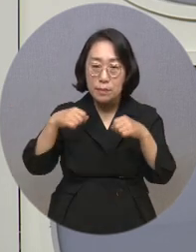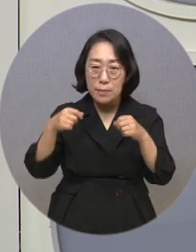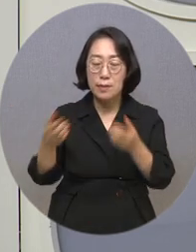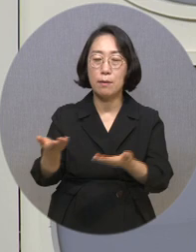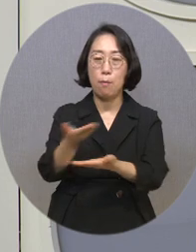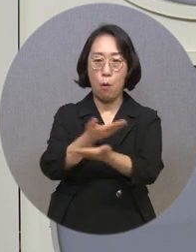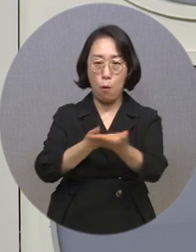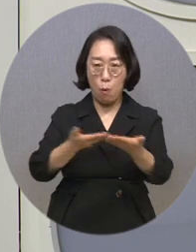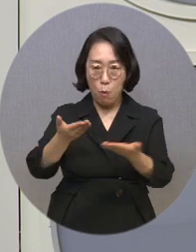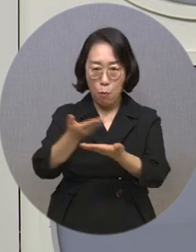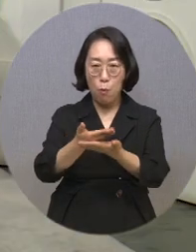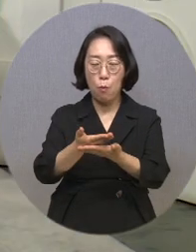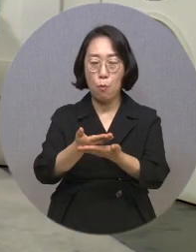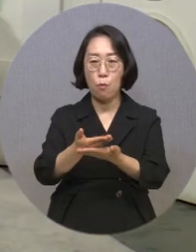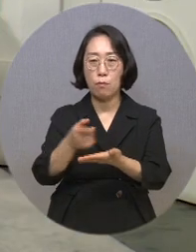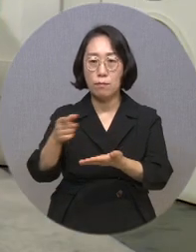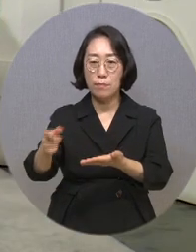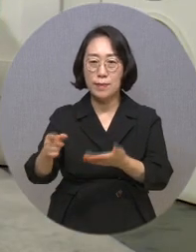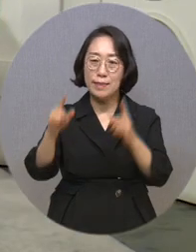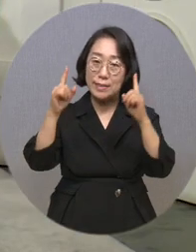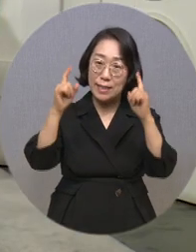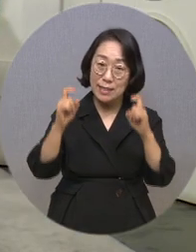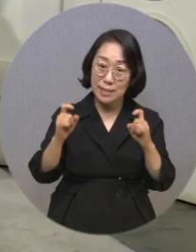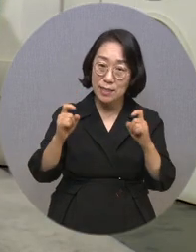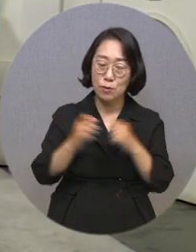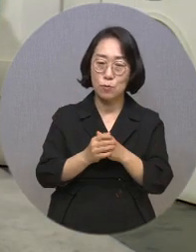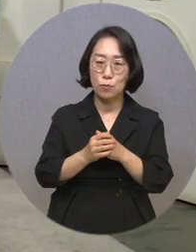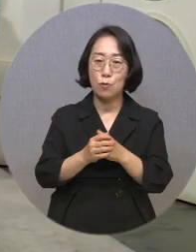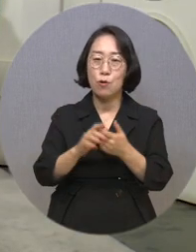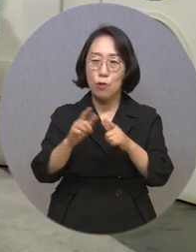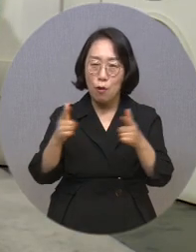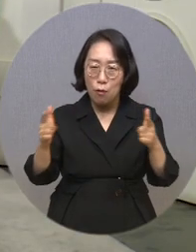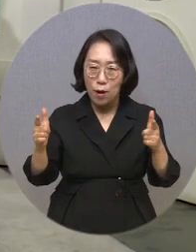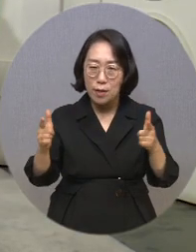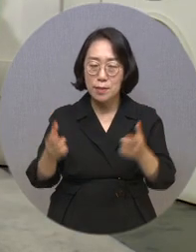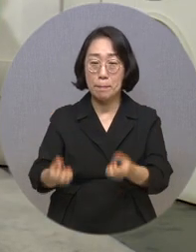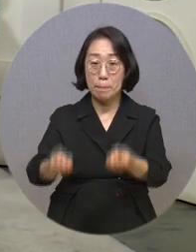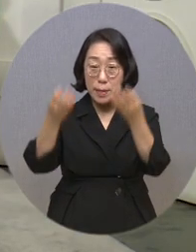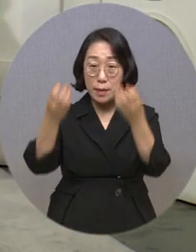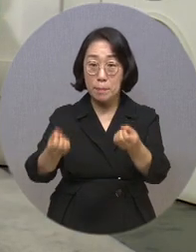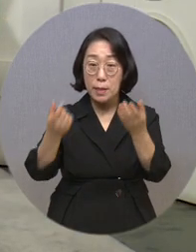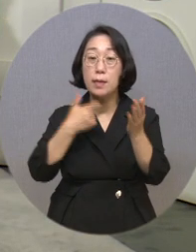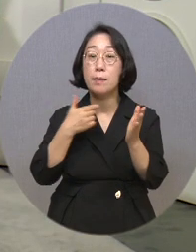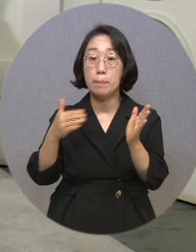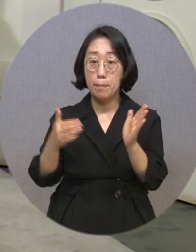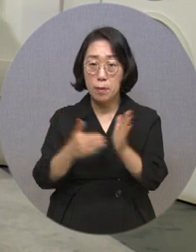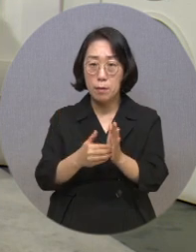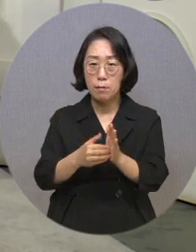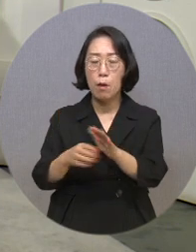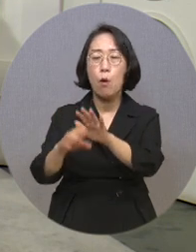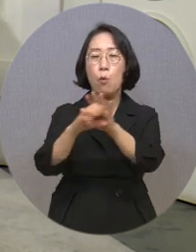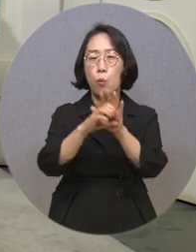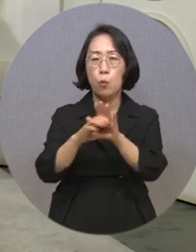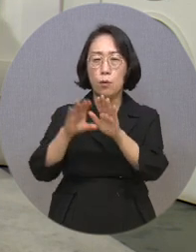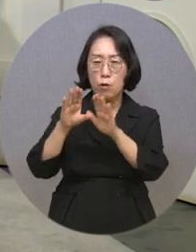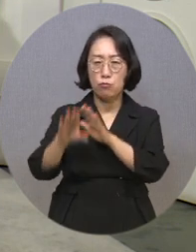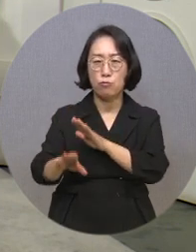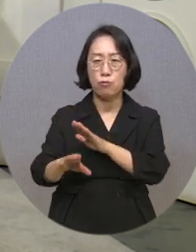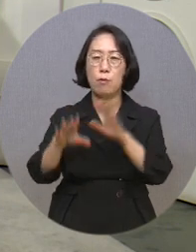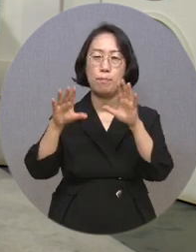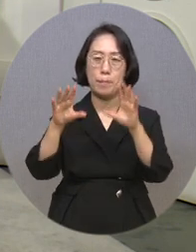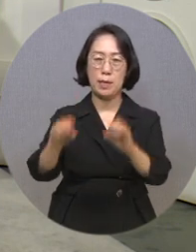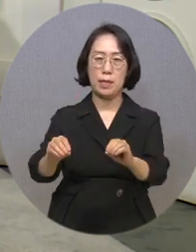나누고 정도 나누면서 사진도 찍고 프로그램도 하는 게 있었어요. 근데 이제 코로나가 오면서부터 그걸 못하고